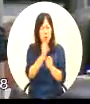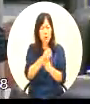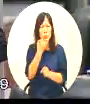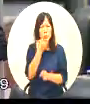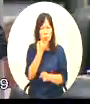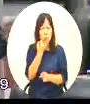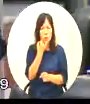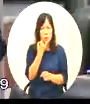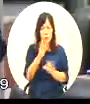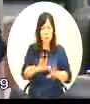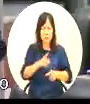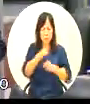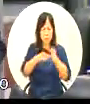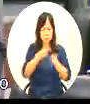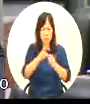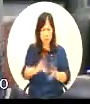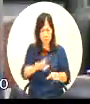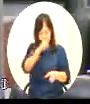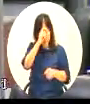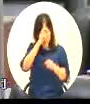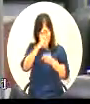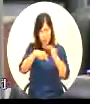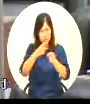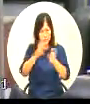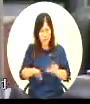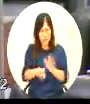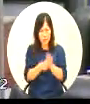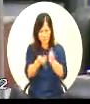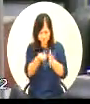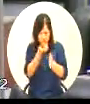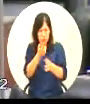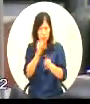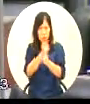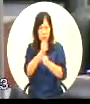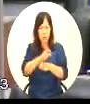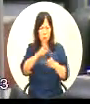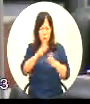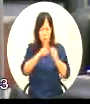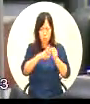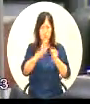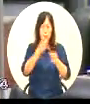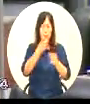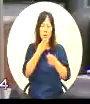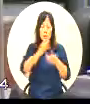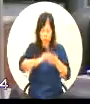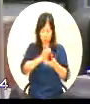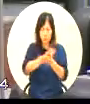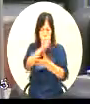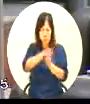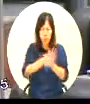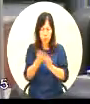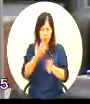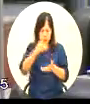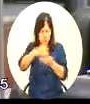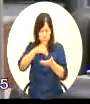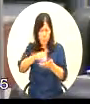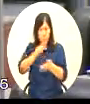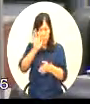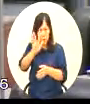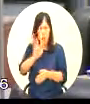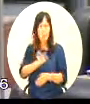在今年，我们希望今年，如果说在今年之前然后整个中央核定下来之后，那我们会进行机设跟整